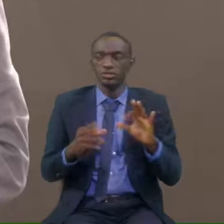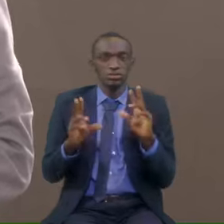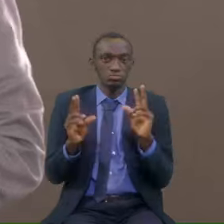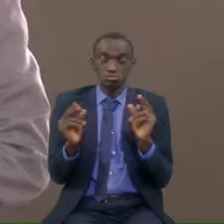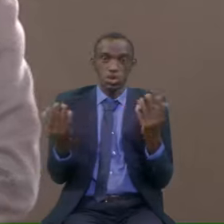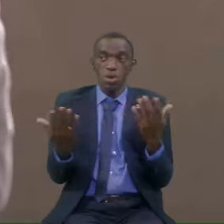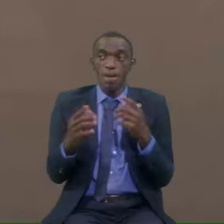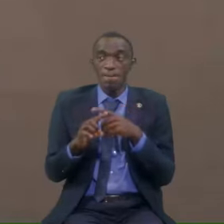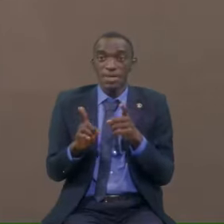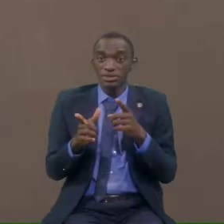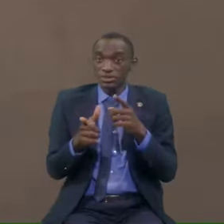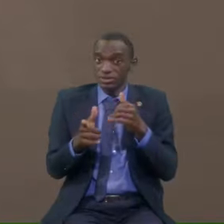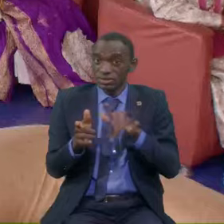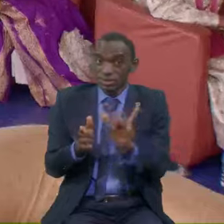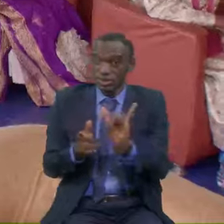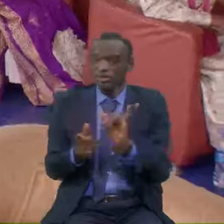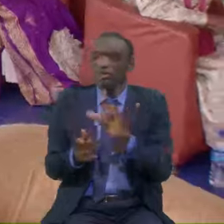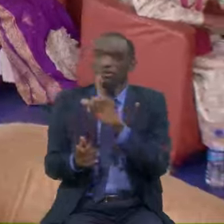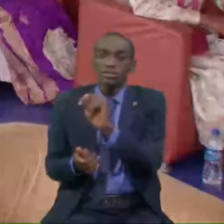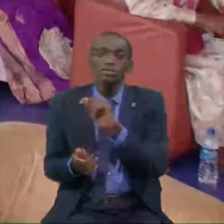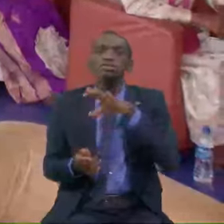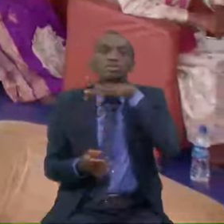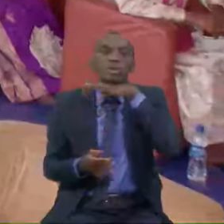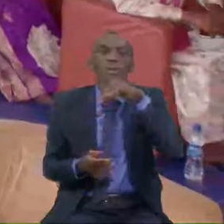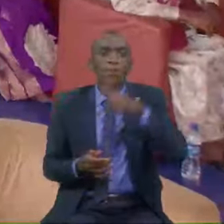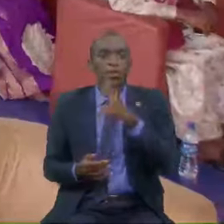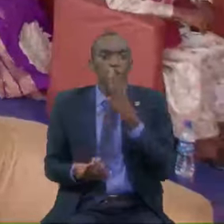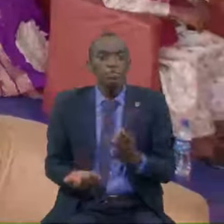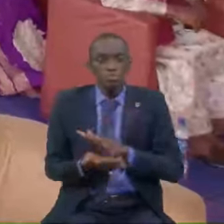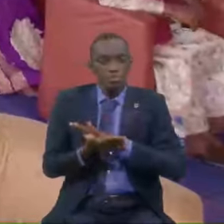Tout doit être brûlé chaque moment. Quelqu'un dit Amen.